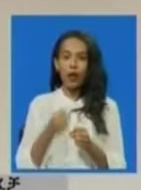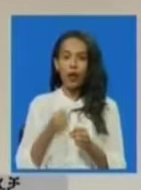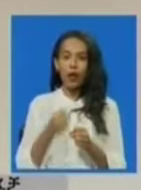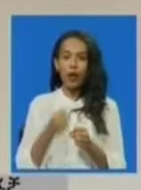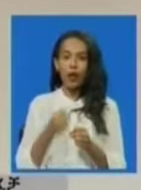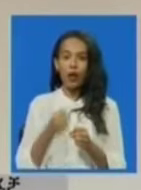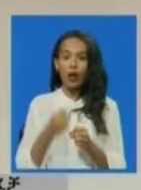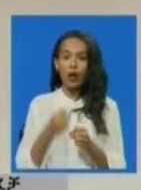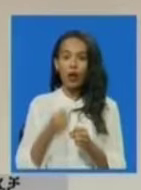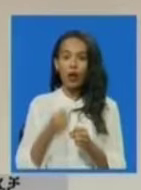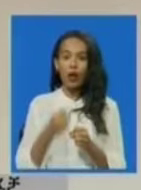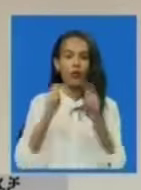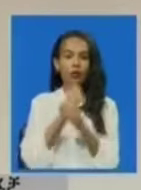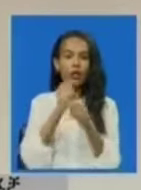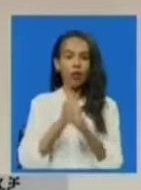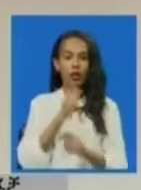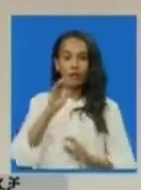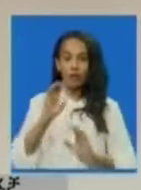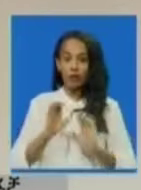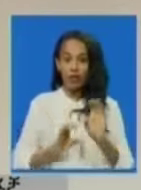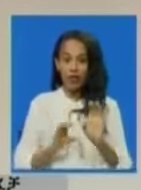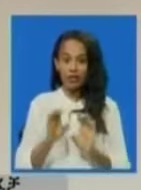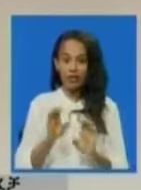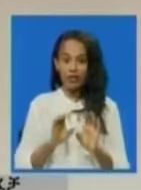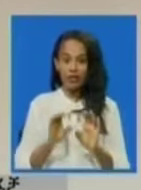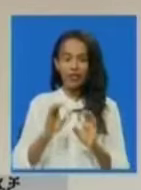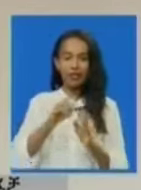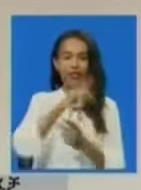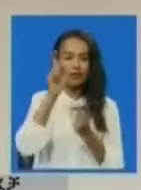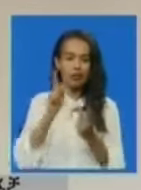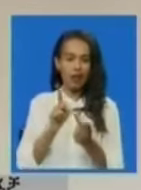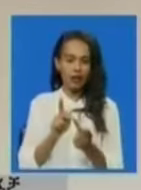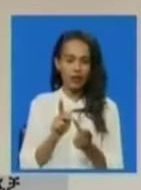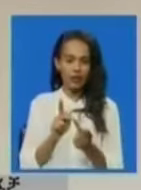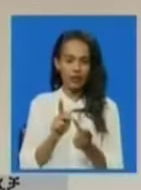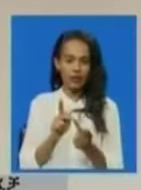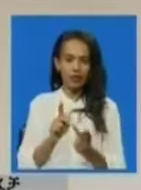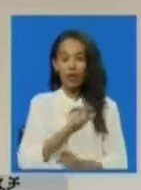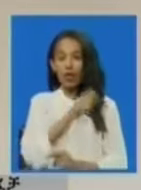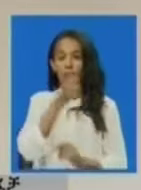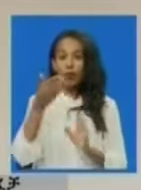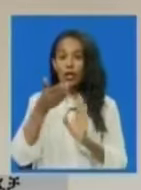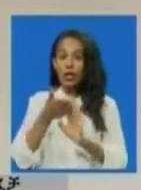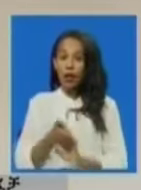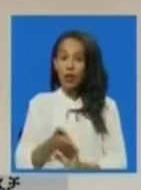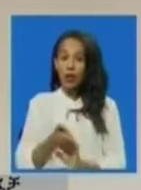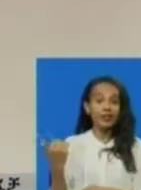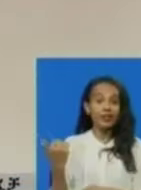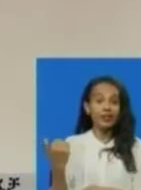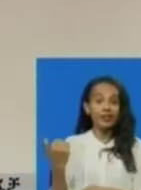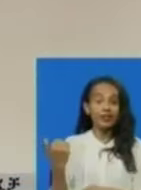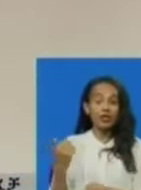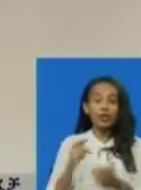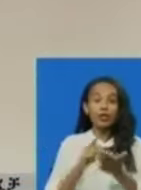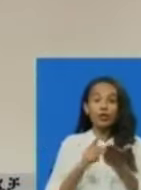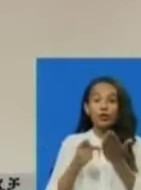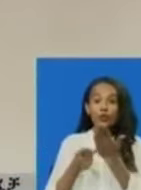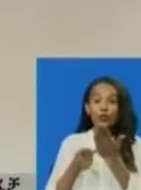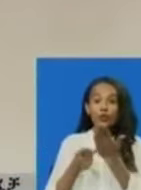ጥረት የተደረገበትና ጥቂት የማይባሉ ፕሮጀክቶች ተጠናቀው ለህዝብ ክፍት የሆኑበት አመትም ነበር ብለዋል።